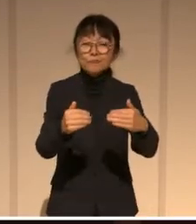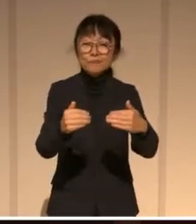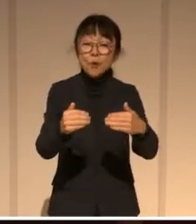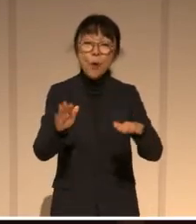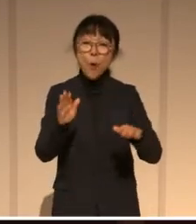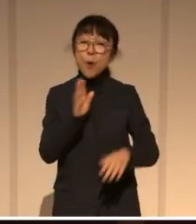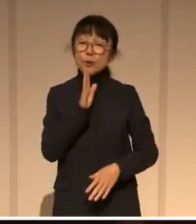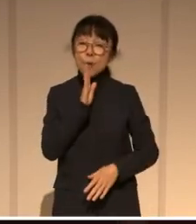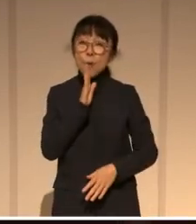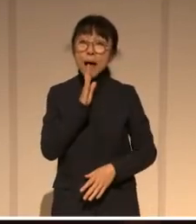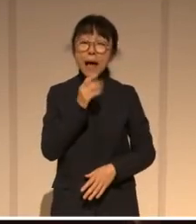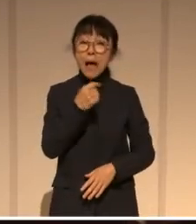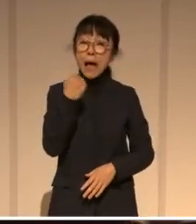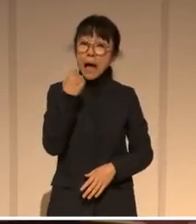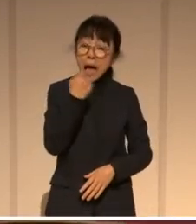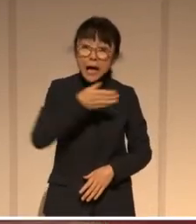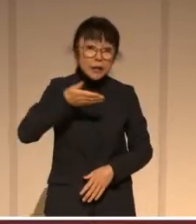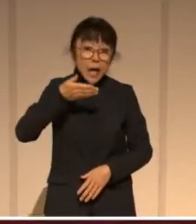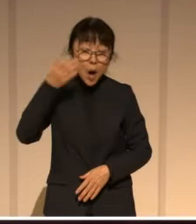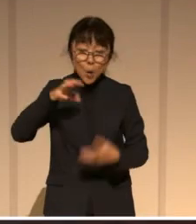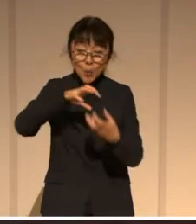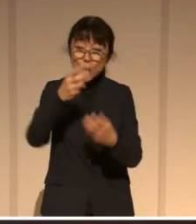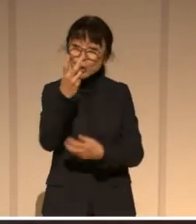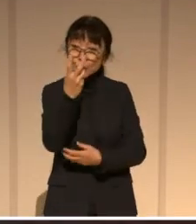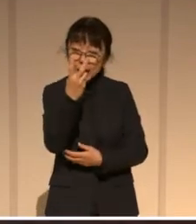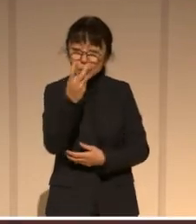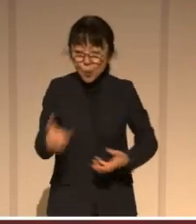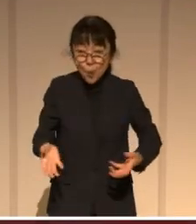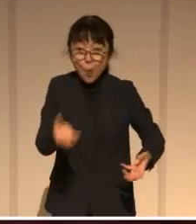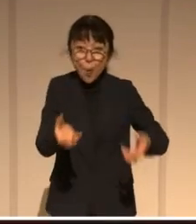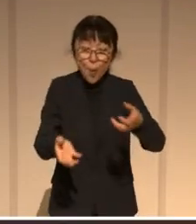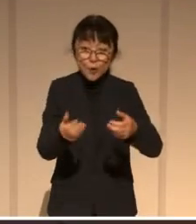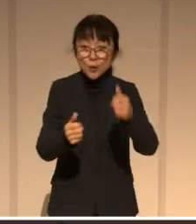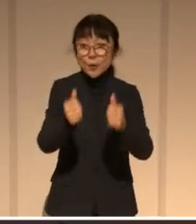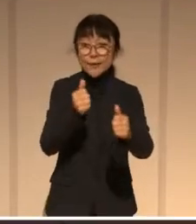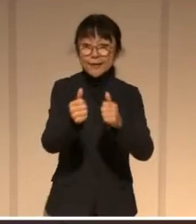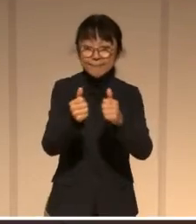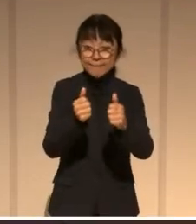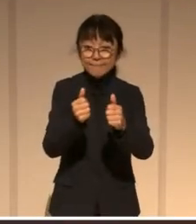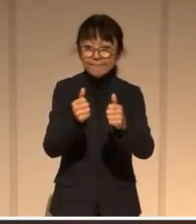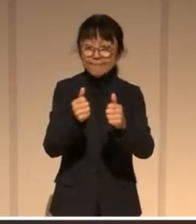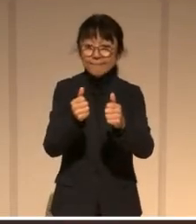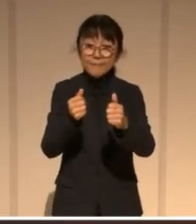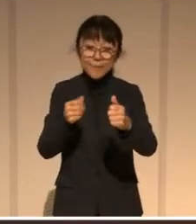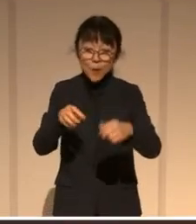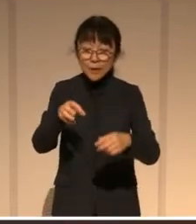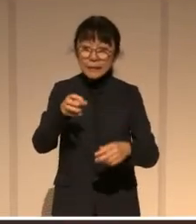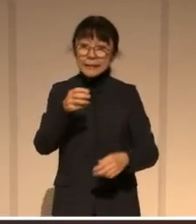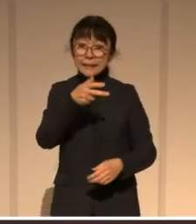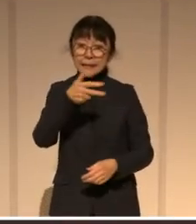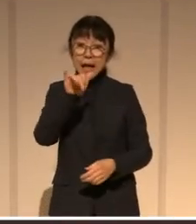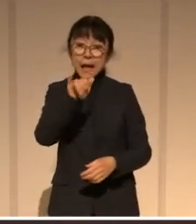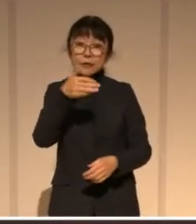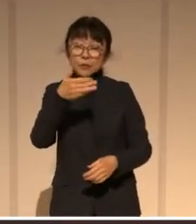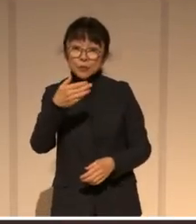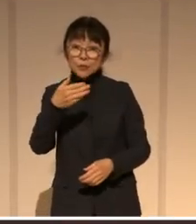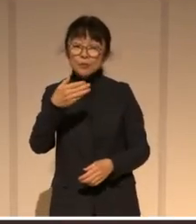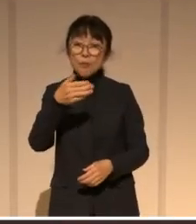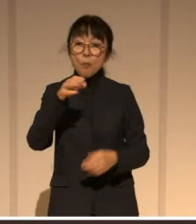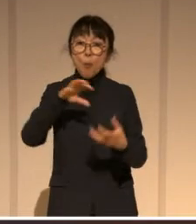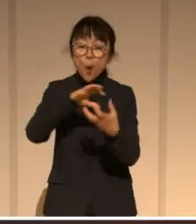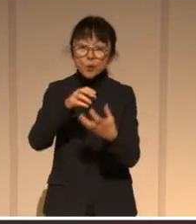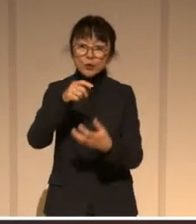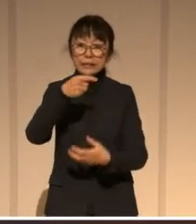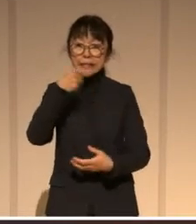本来赤と白赤と青のボールの2色なんですけれどもあの的になるジャックボールという白いボールを